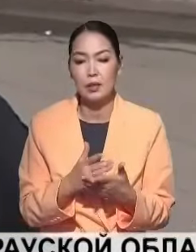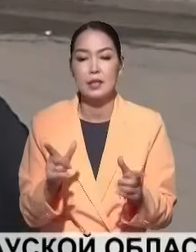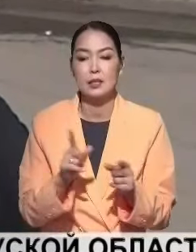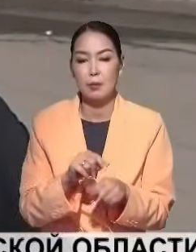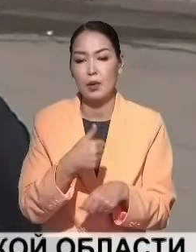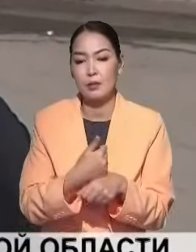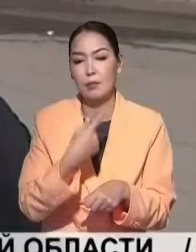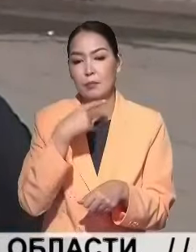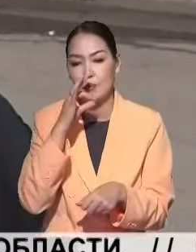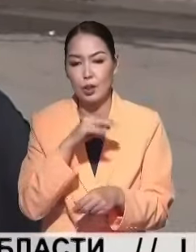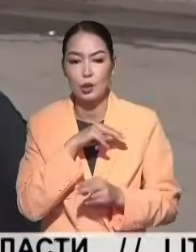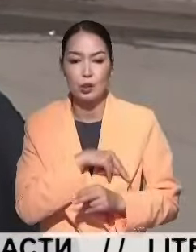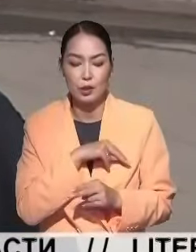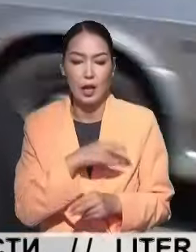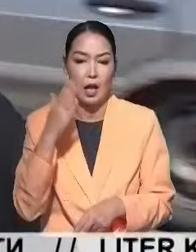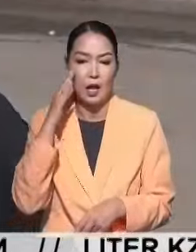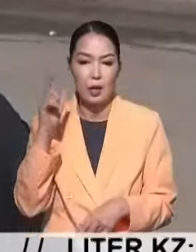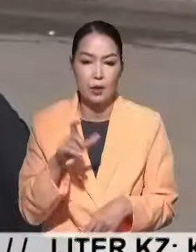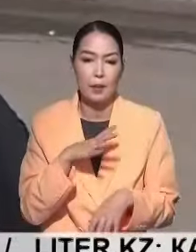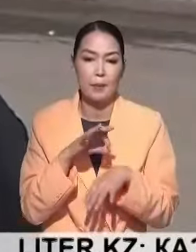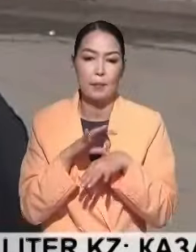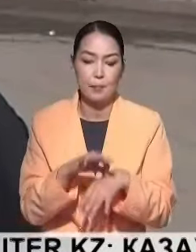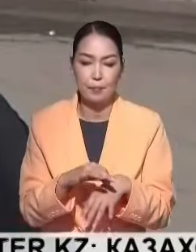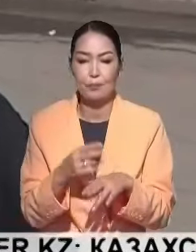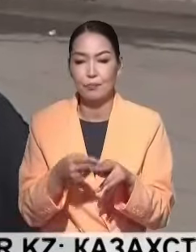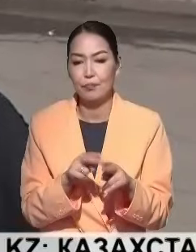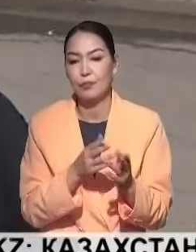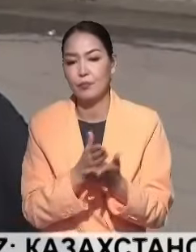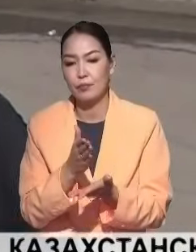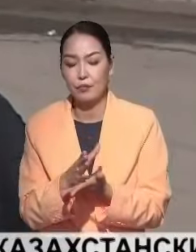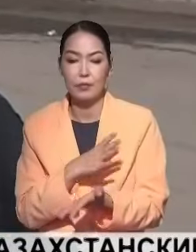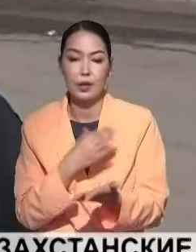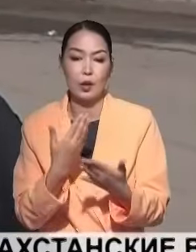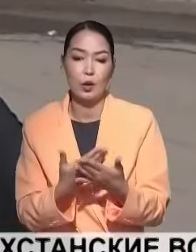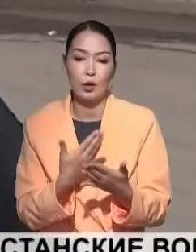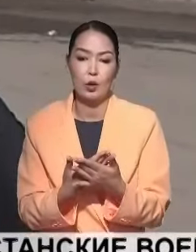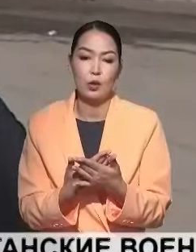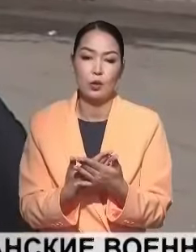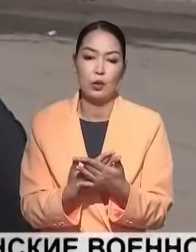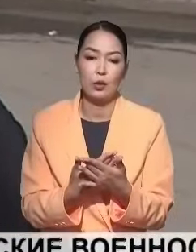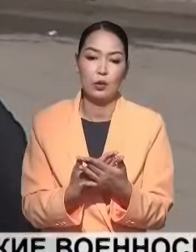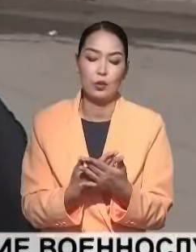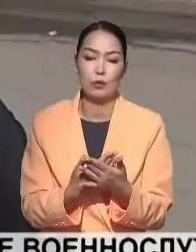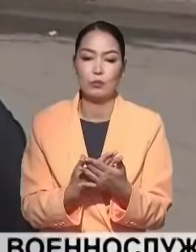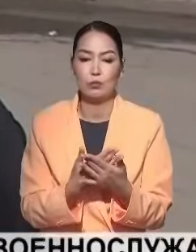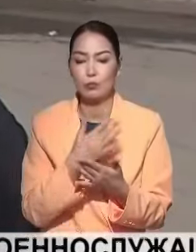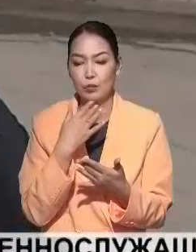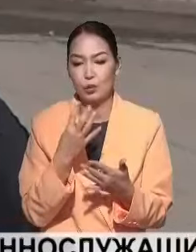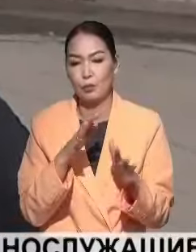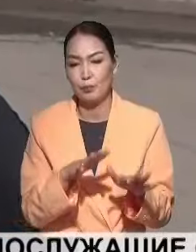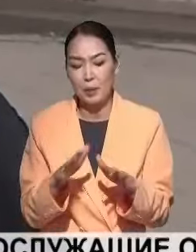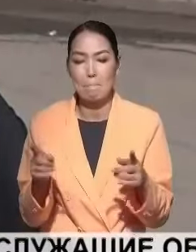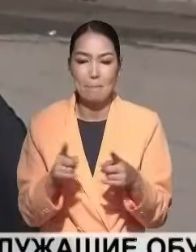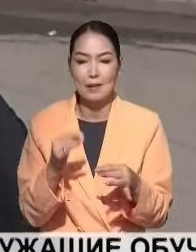и сотрудником акимата было проведено рейды около 400 объектов малого и среднего